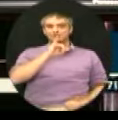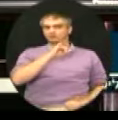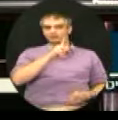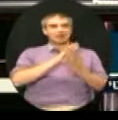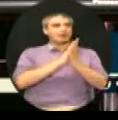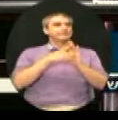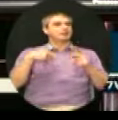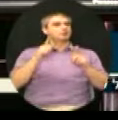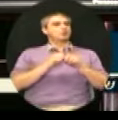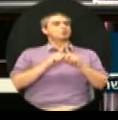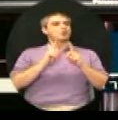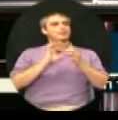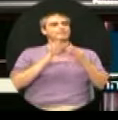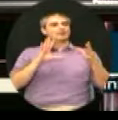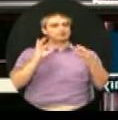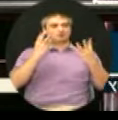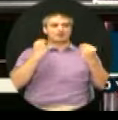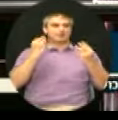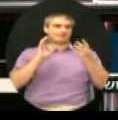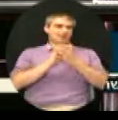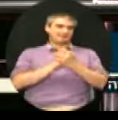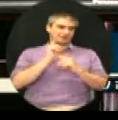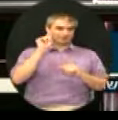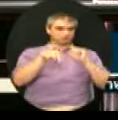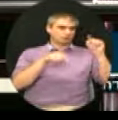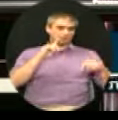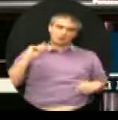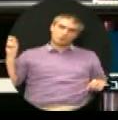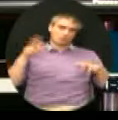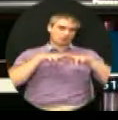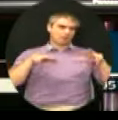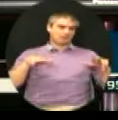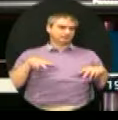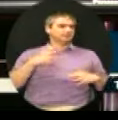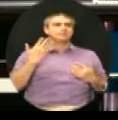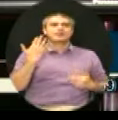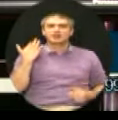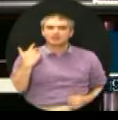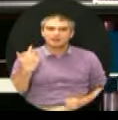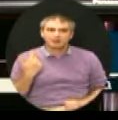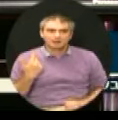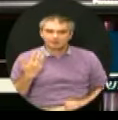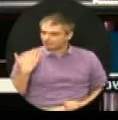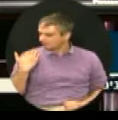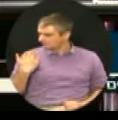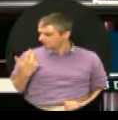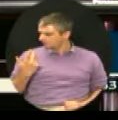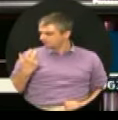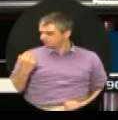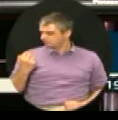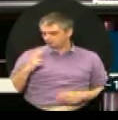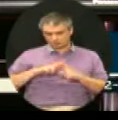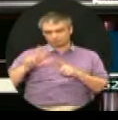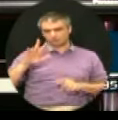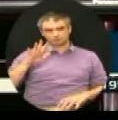זה הפך להיות מעין אירוע פרידה של מרבית החברים שהגיעו מכל הארץ. מתי זה היה? לפני כמה זמן? זה היה לפני